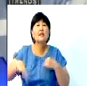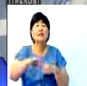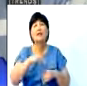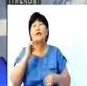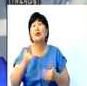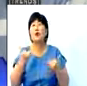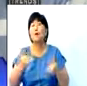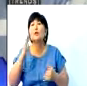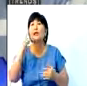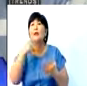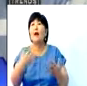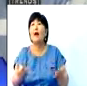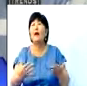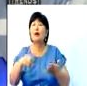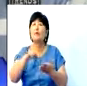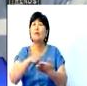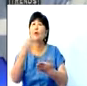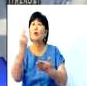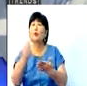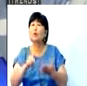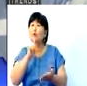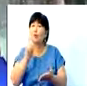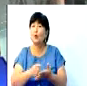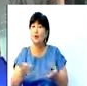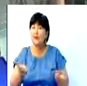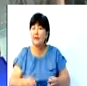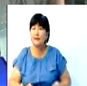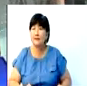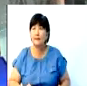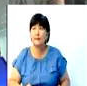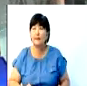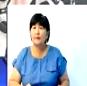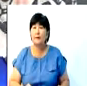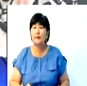мен бүгінін келешегін айқын бейнелейтін көріністер болуы тиіс.